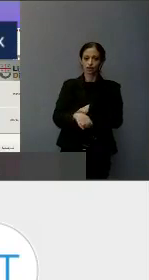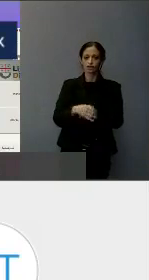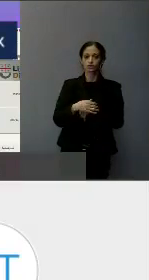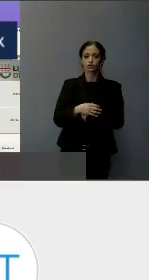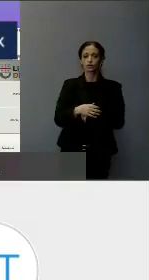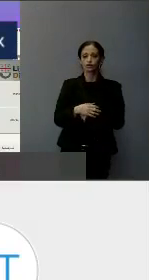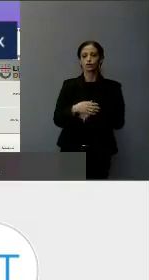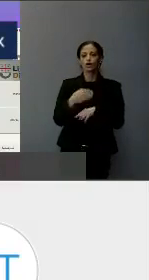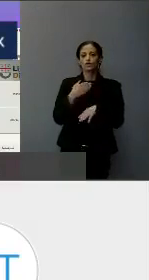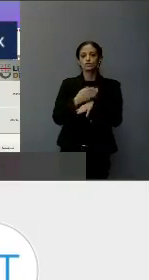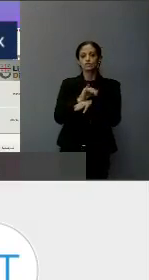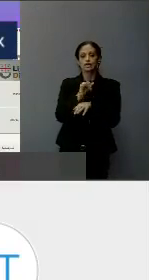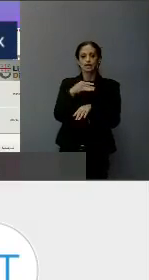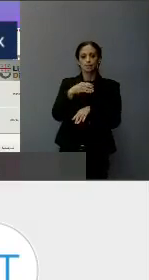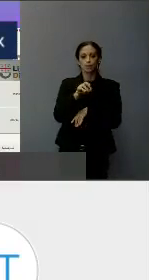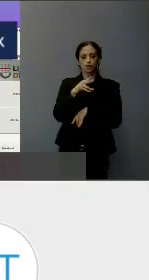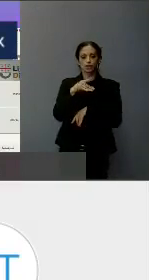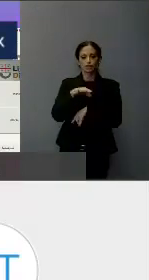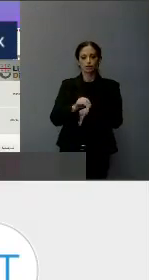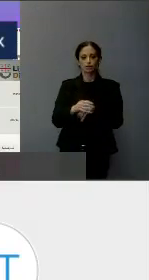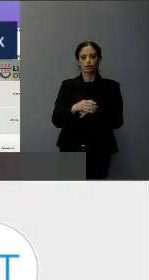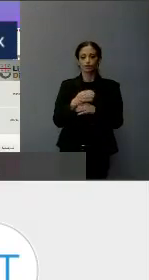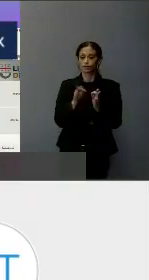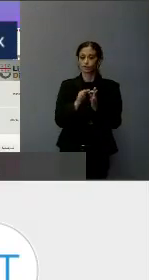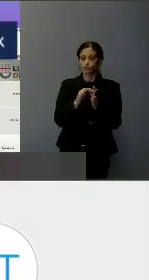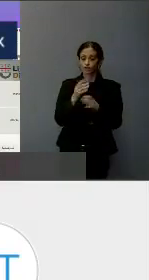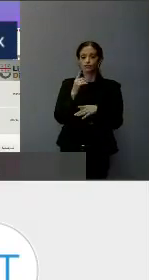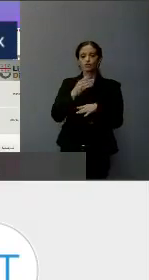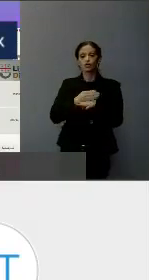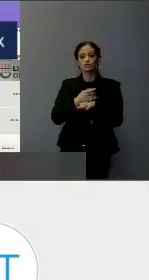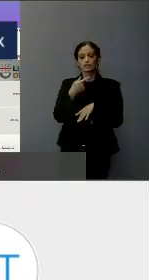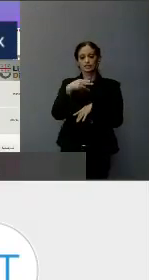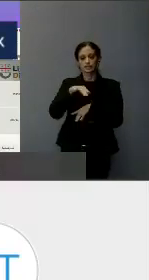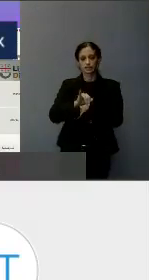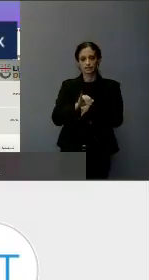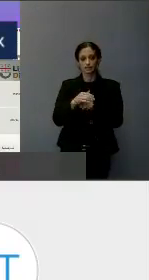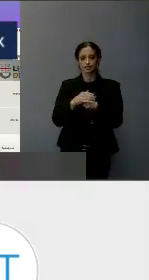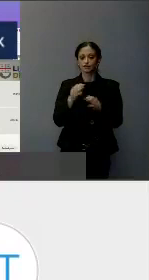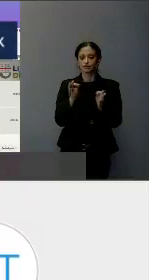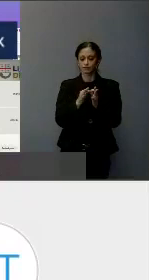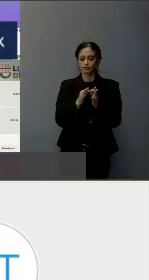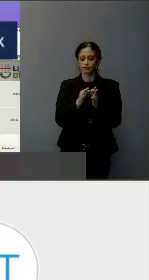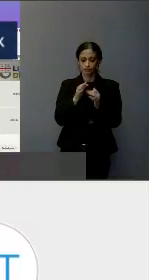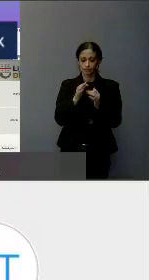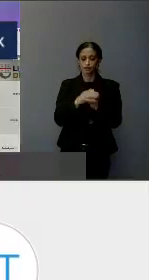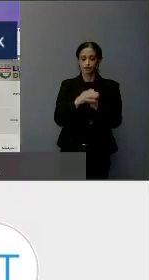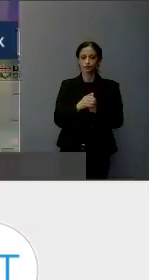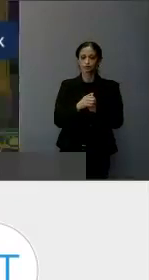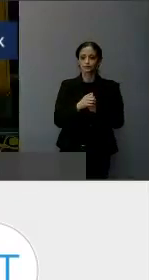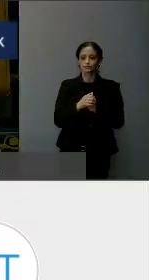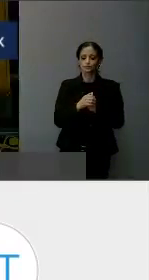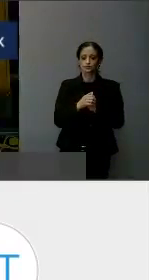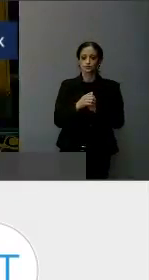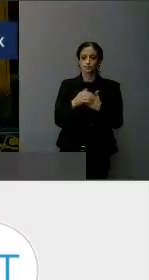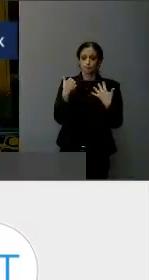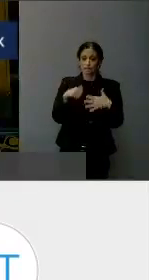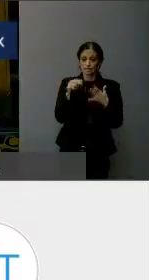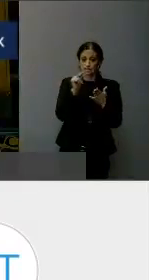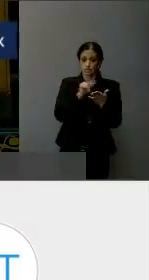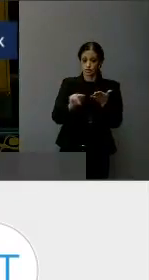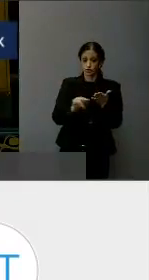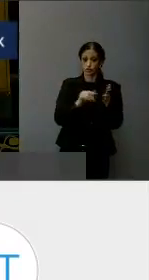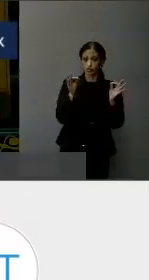consigliere immordino molecole consigliera tini favorevole 16 voti favorevoli